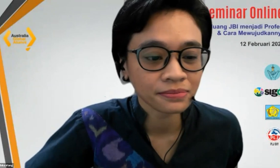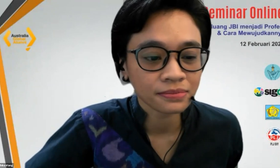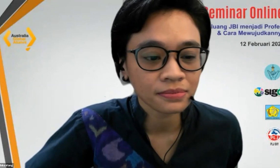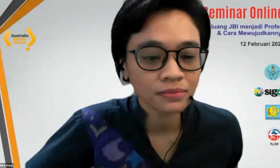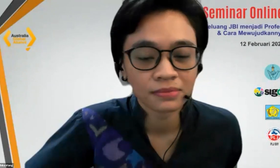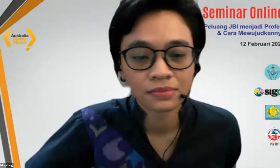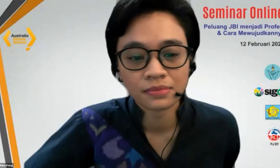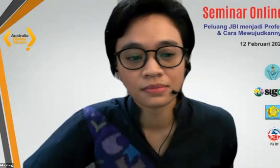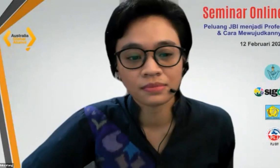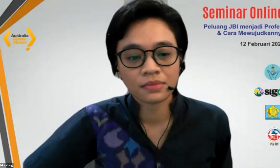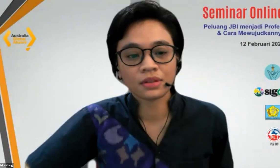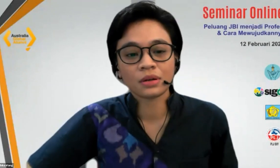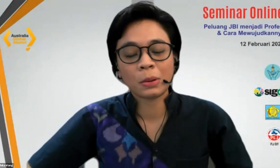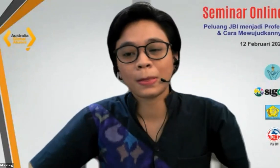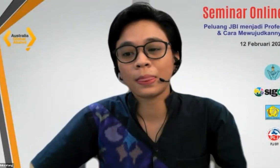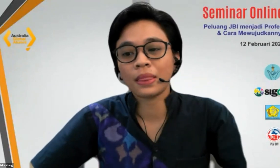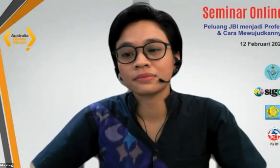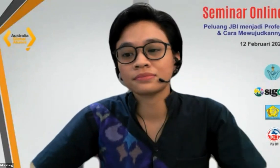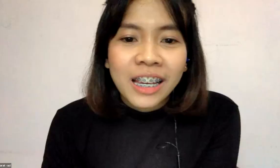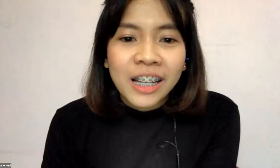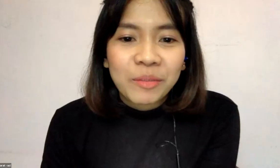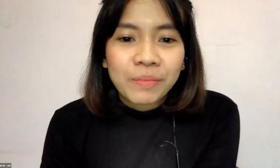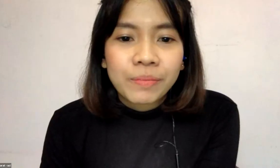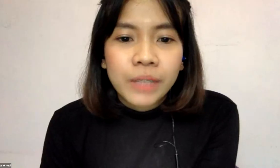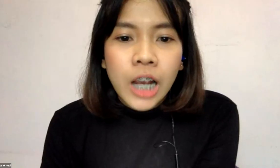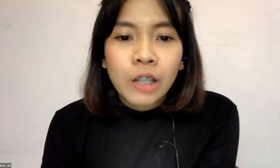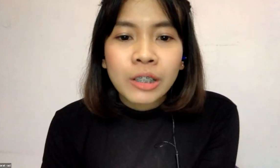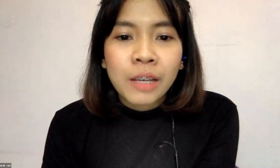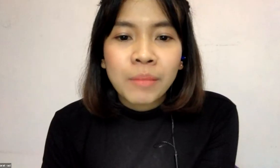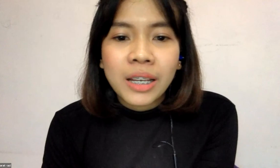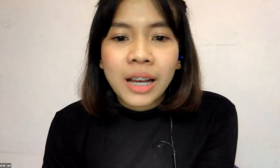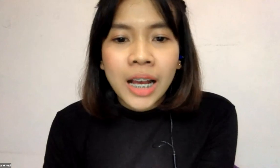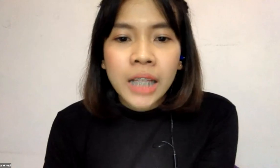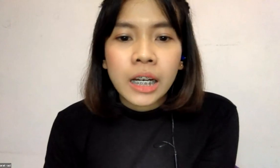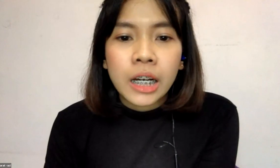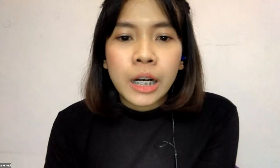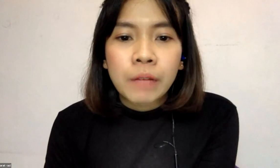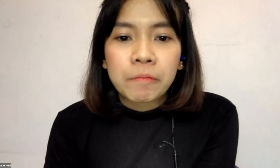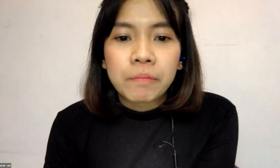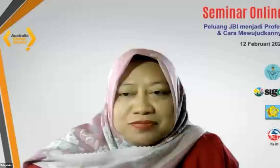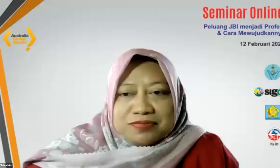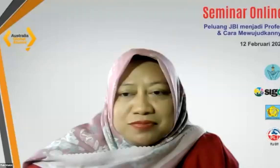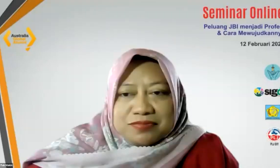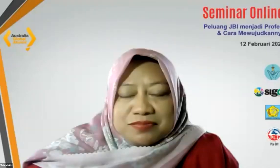silakan sudah Hei kalau saya melihat